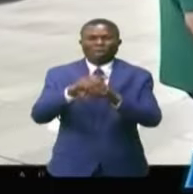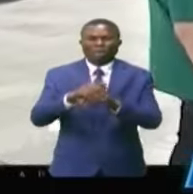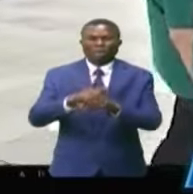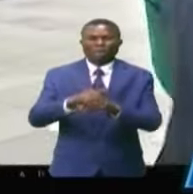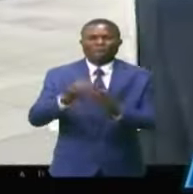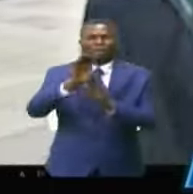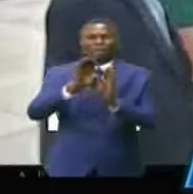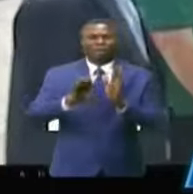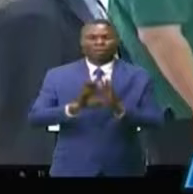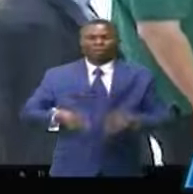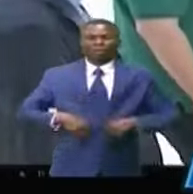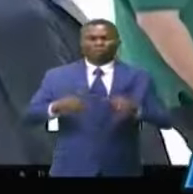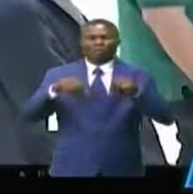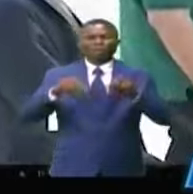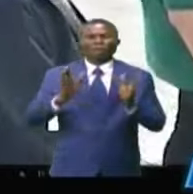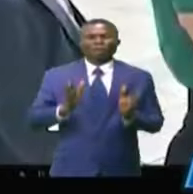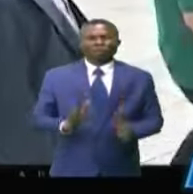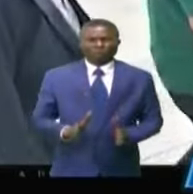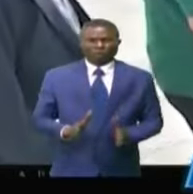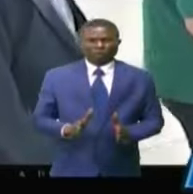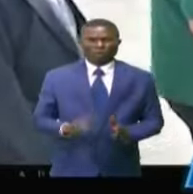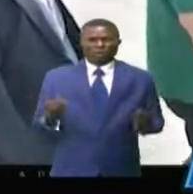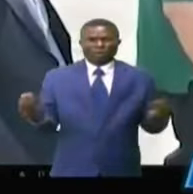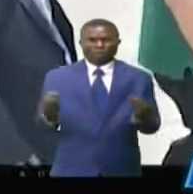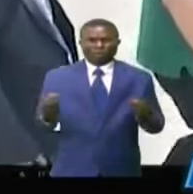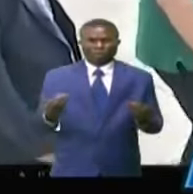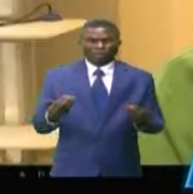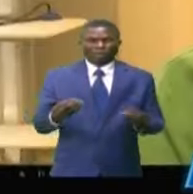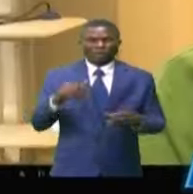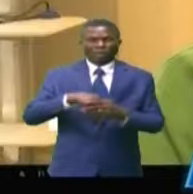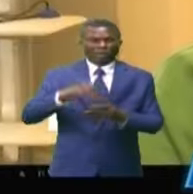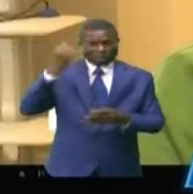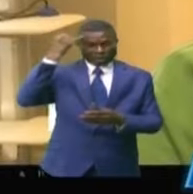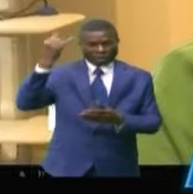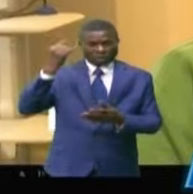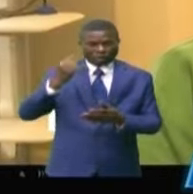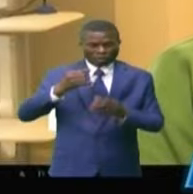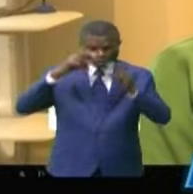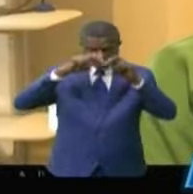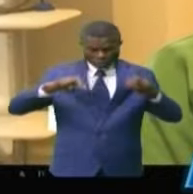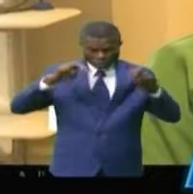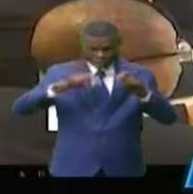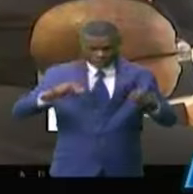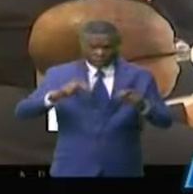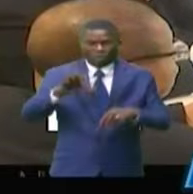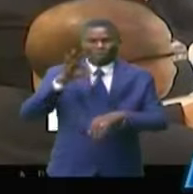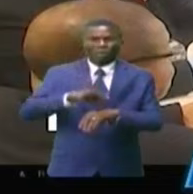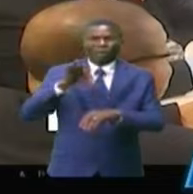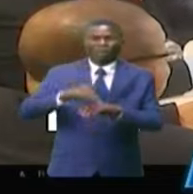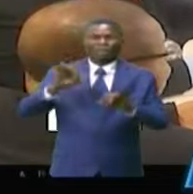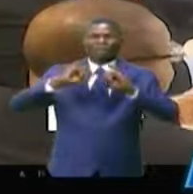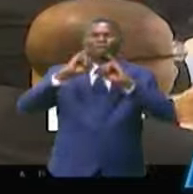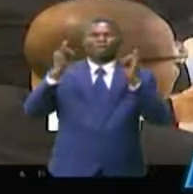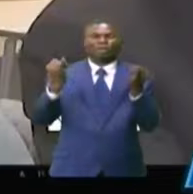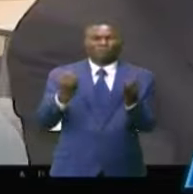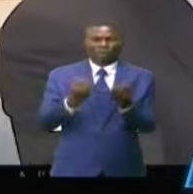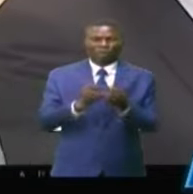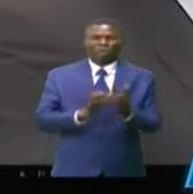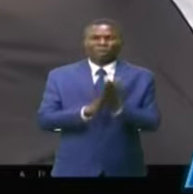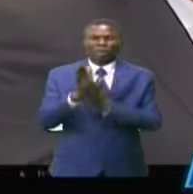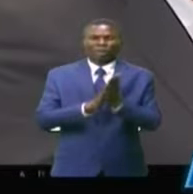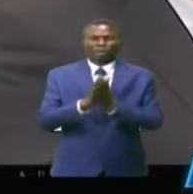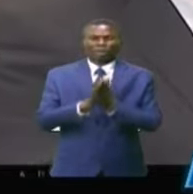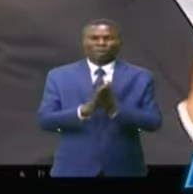des conditions de vie des Congolais. C'est ainsi que dans le cadre de l'exploration des opportunités industrielles, s'appuyant sur